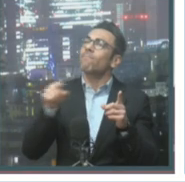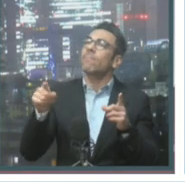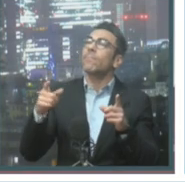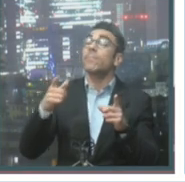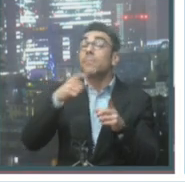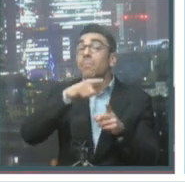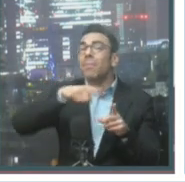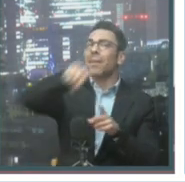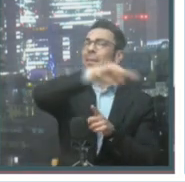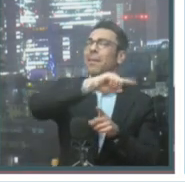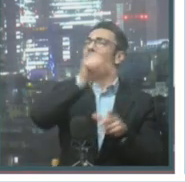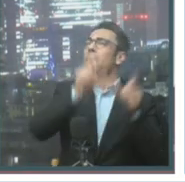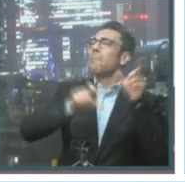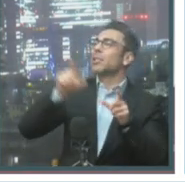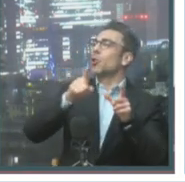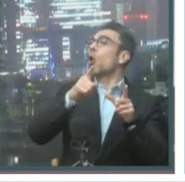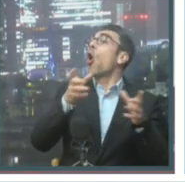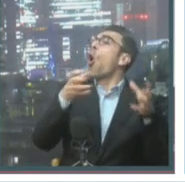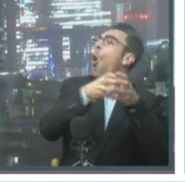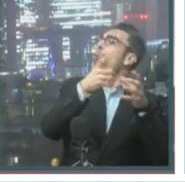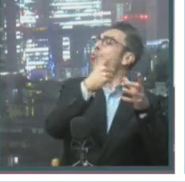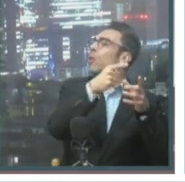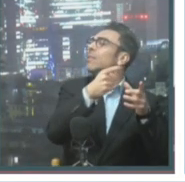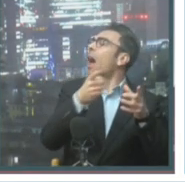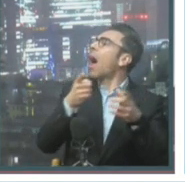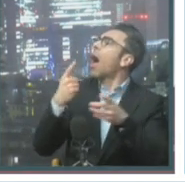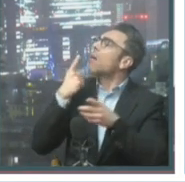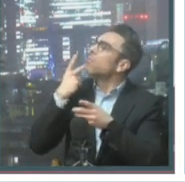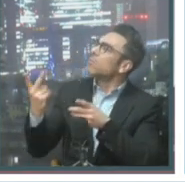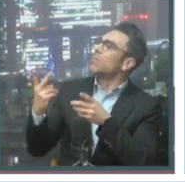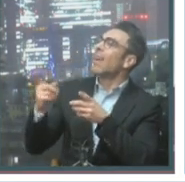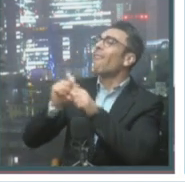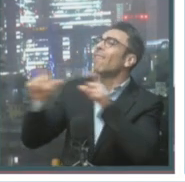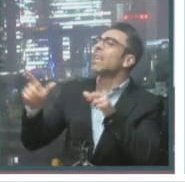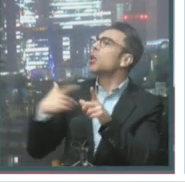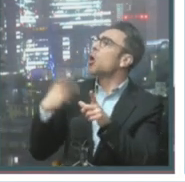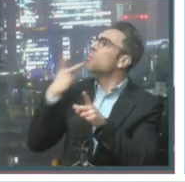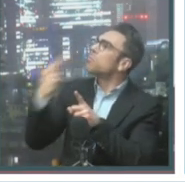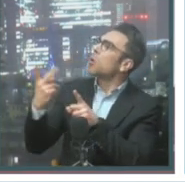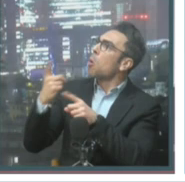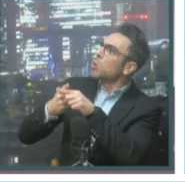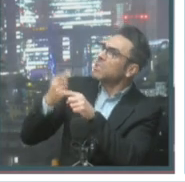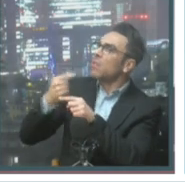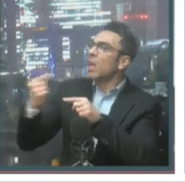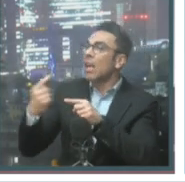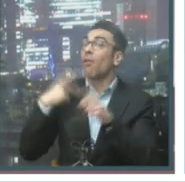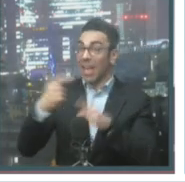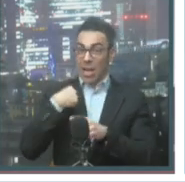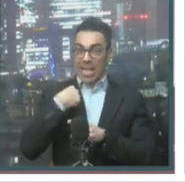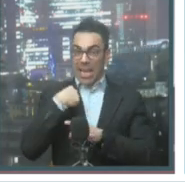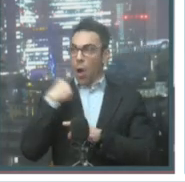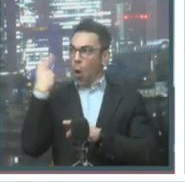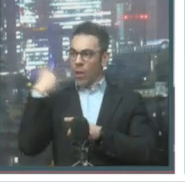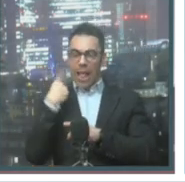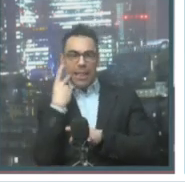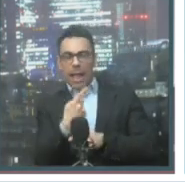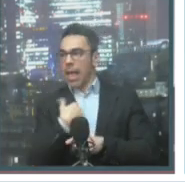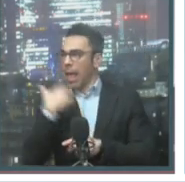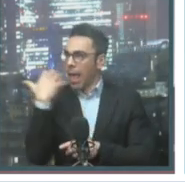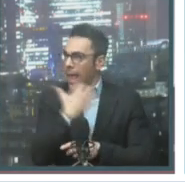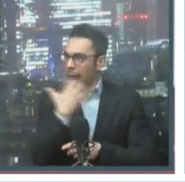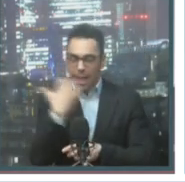questi video dalla nostra comunità ha preso che dolci da un tempio mi diverto come un matto vederli e